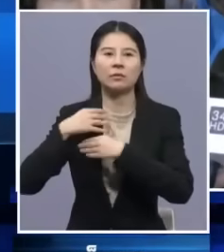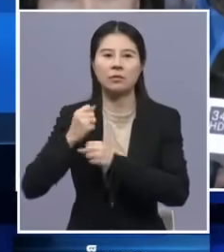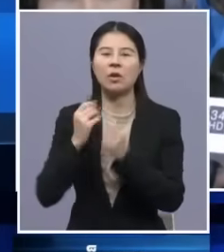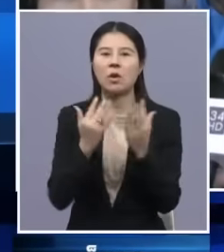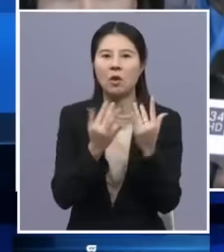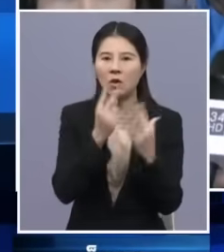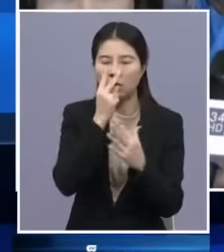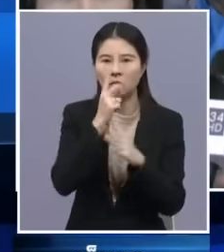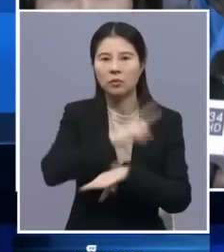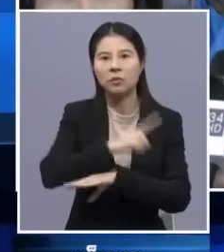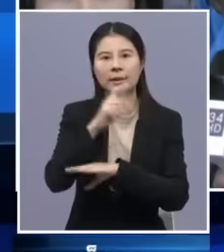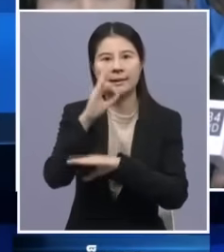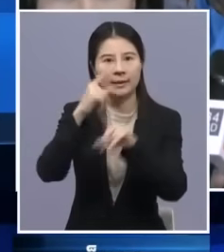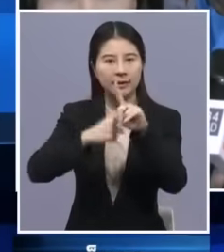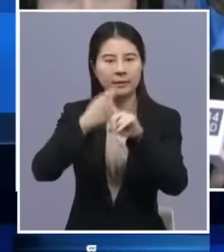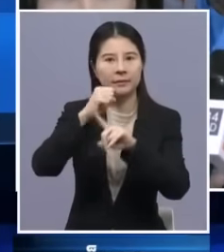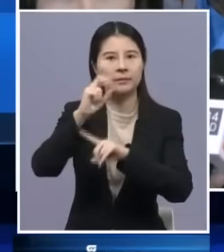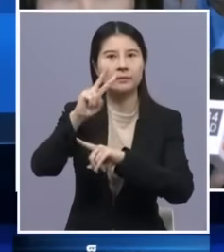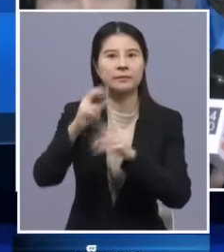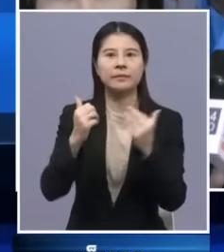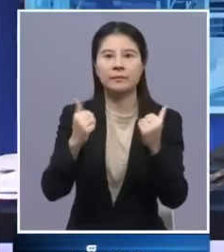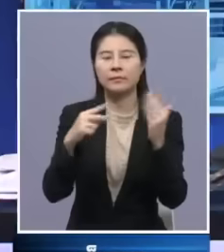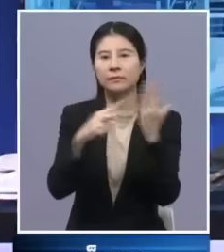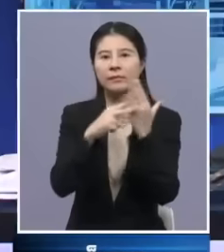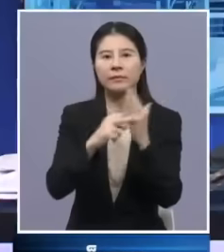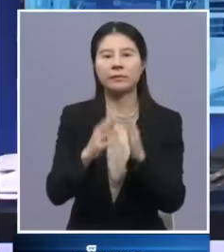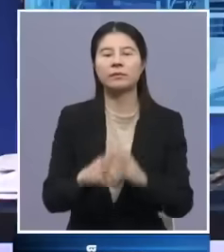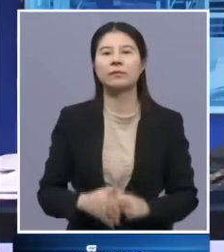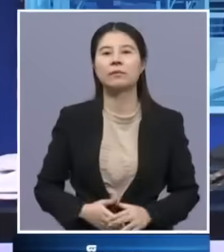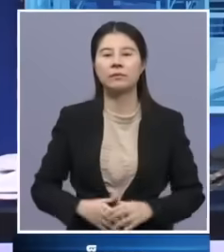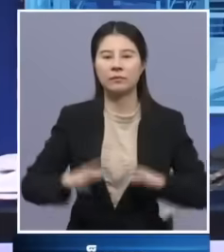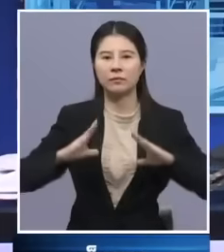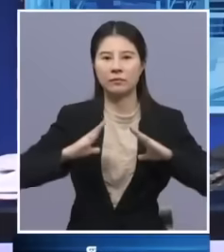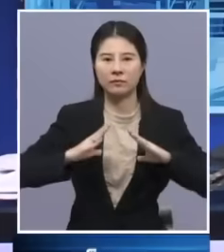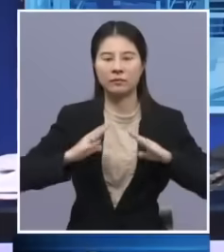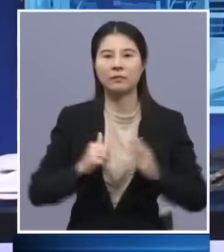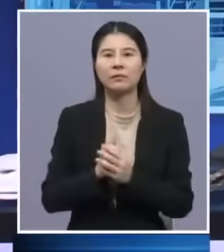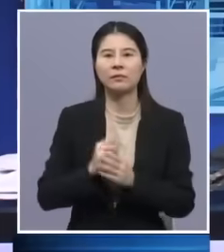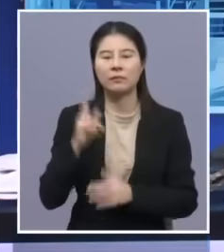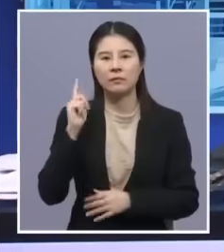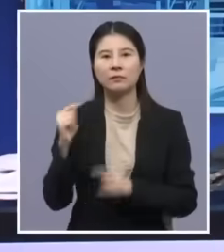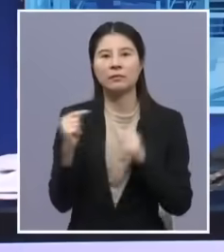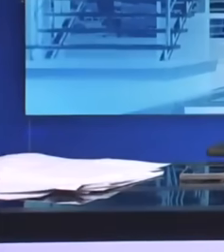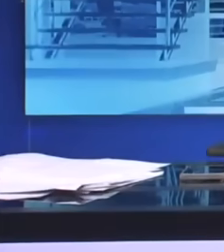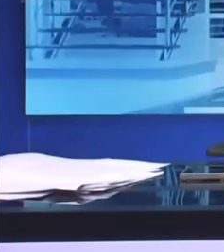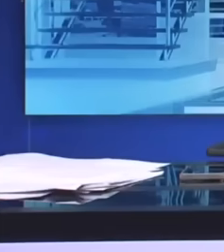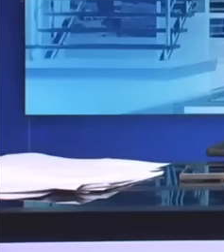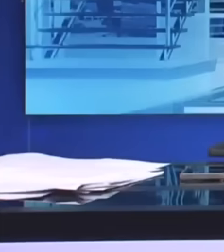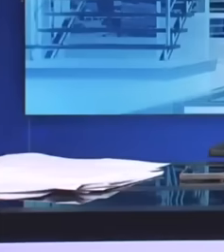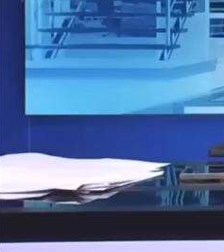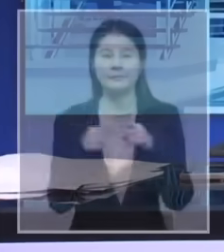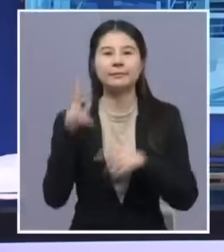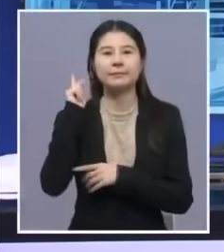ฟังกันวันที่9ธันวาคมนี ้ใช่ค่ะ พักกันอีกสักครู่หนึ่งคุณผู้ชมครับเดี๋ยวช่วงหน้ากลับมาเก็บตกจากเนชั่นครับกลับเข้า